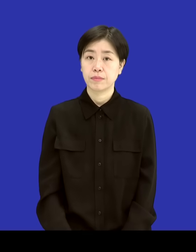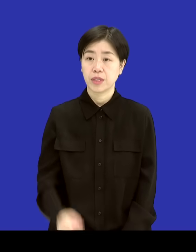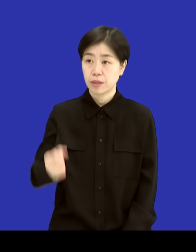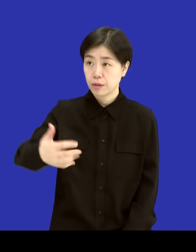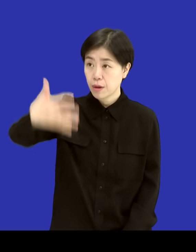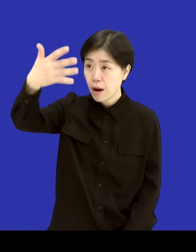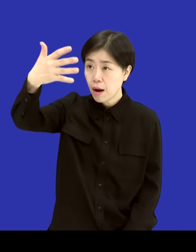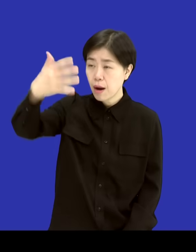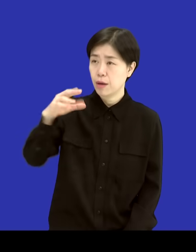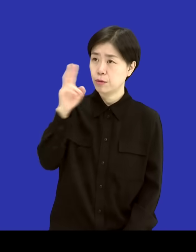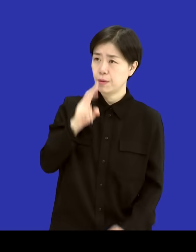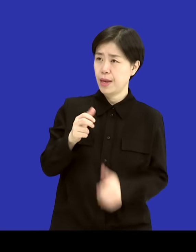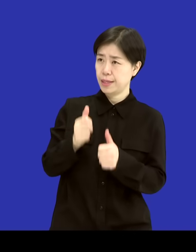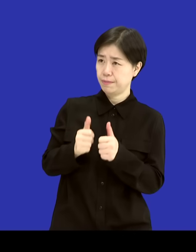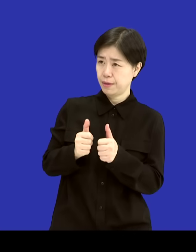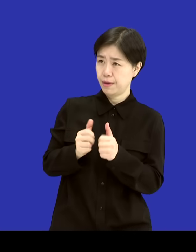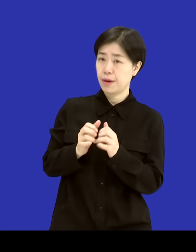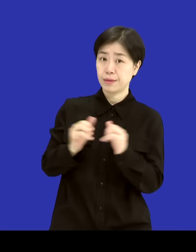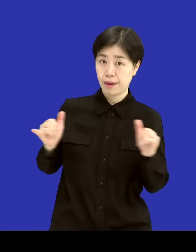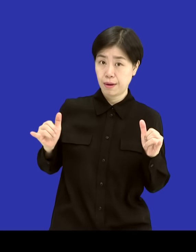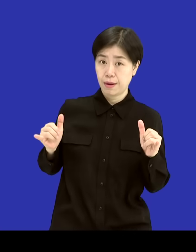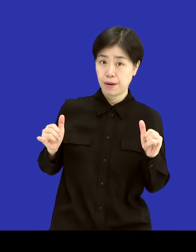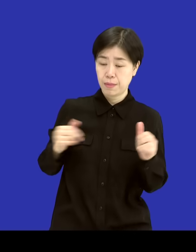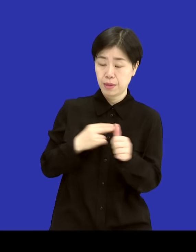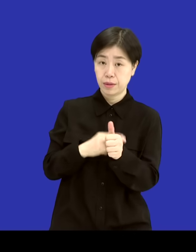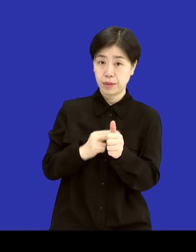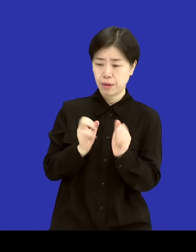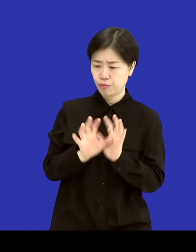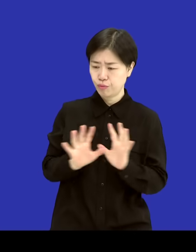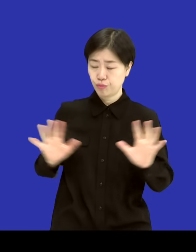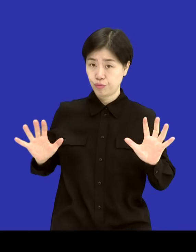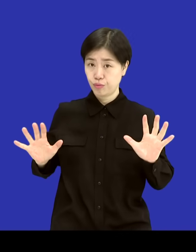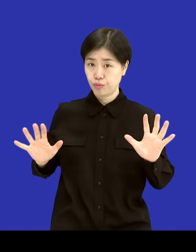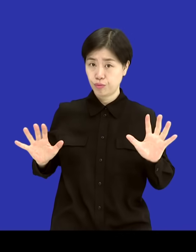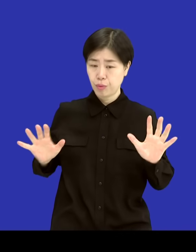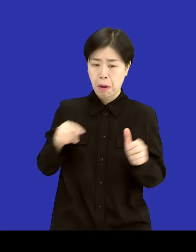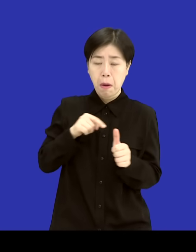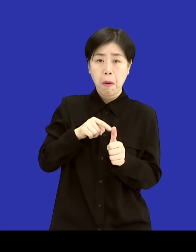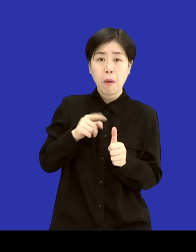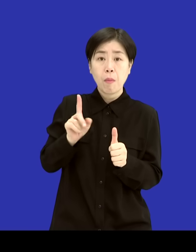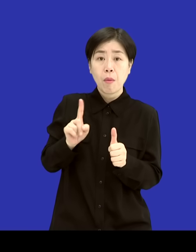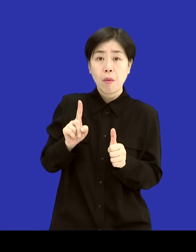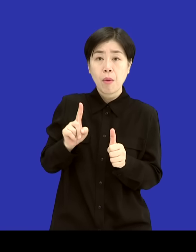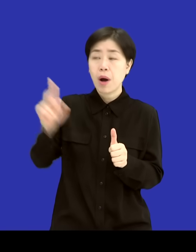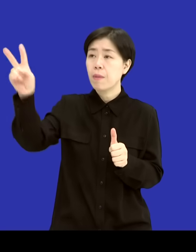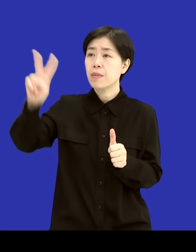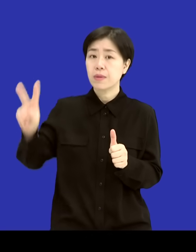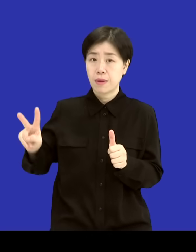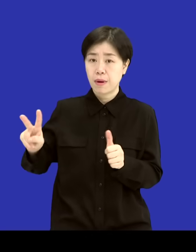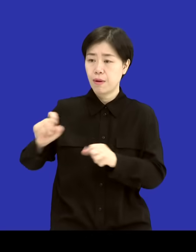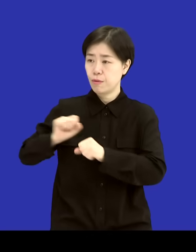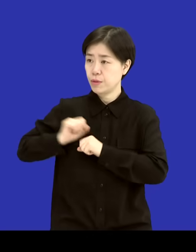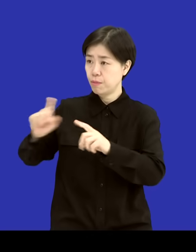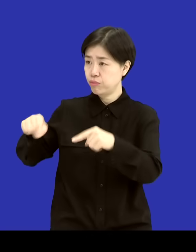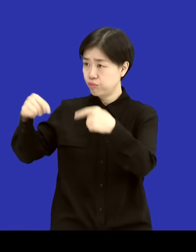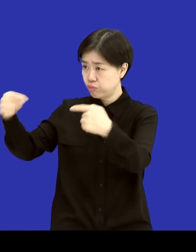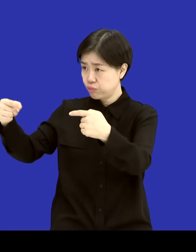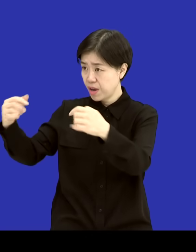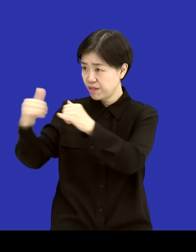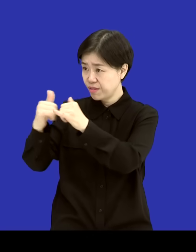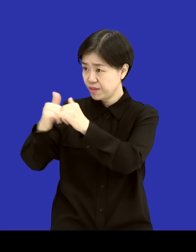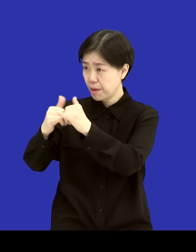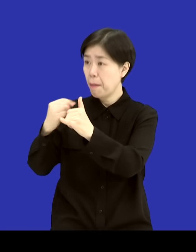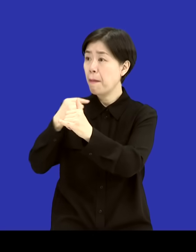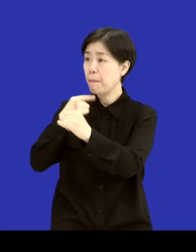교수님들 중에서 성화병으로 그 베트남 참전용사가 계셨었어요. 그래서 그